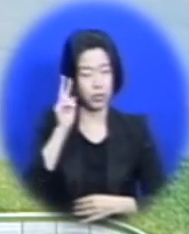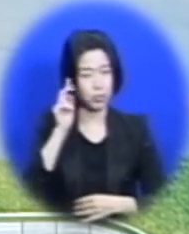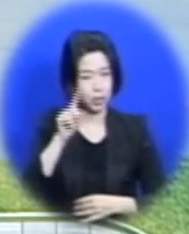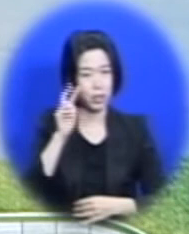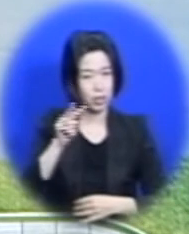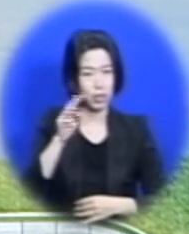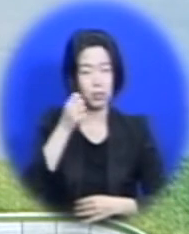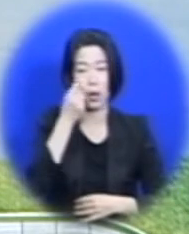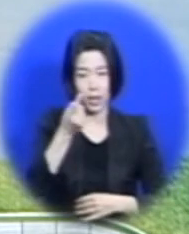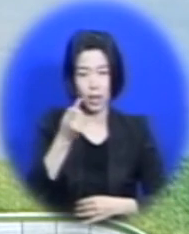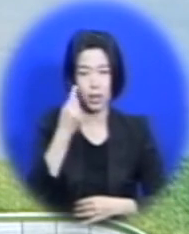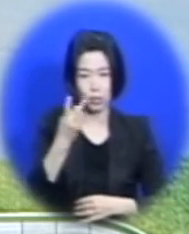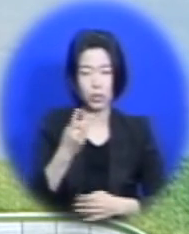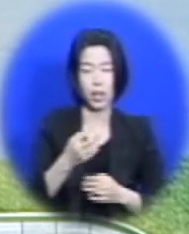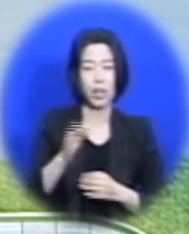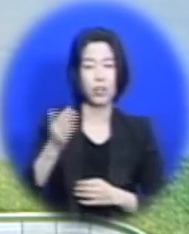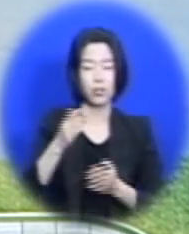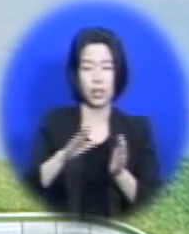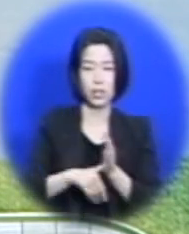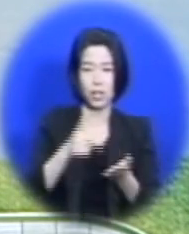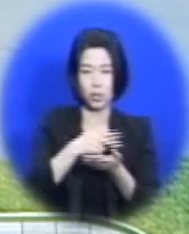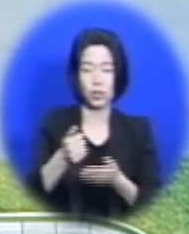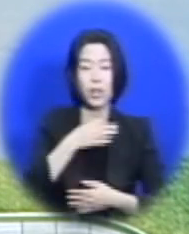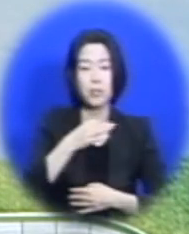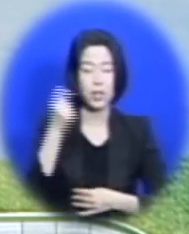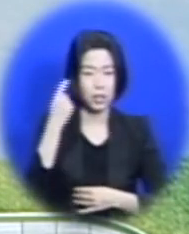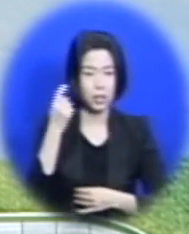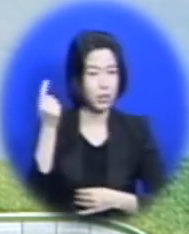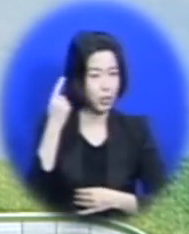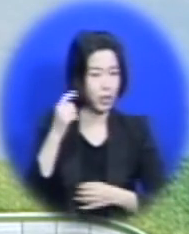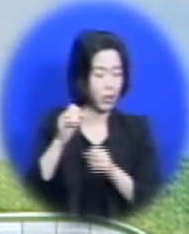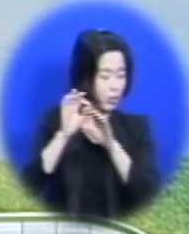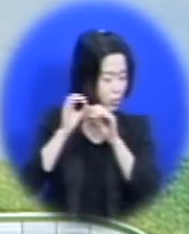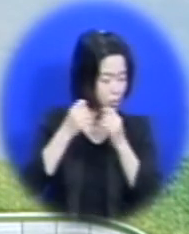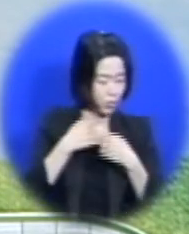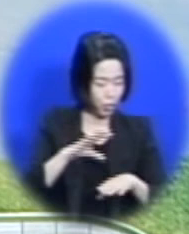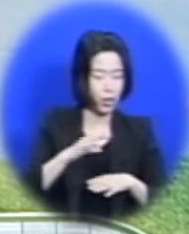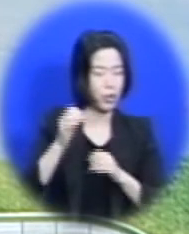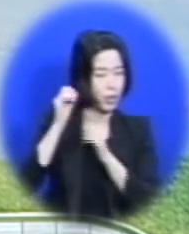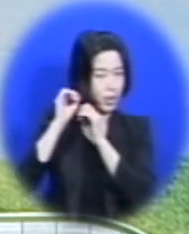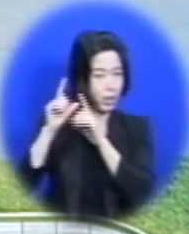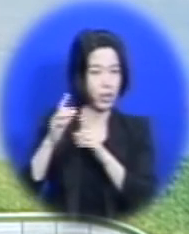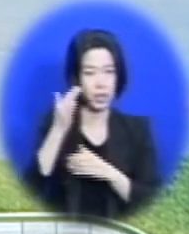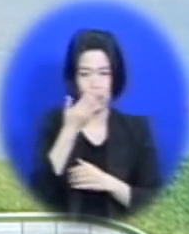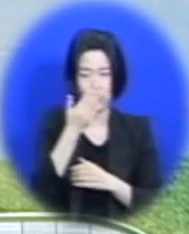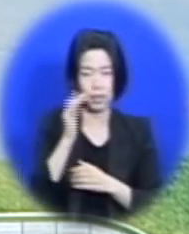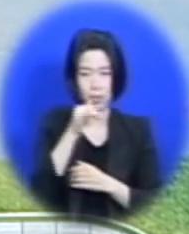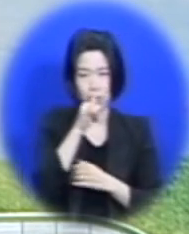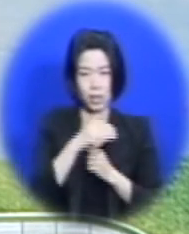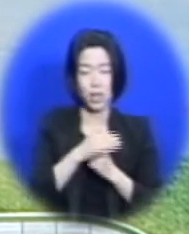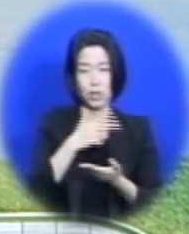달 이렇게 될 때 여러분 주의 음성을 듣는 귀가 놀랍게 열립니다. 주님의 음성을 들을